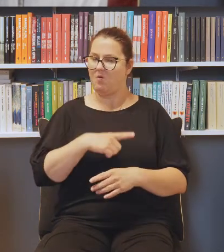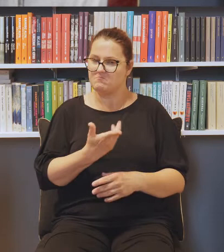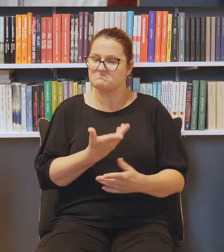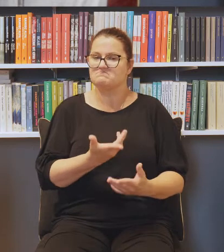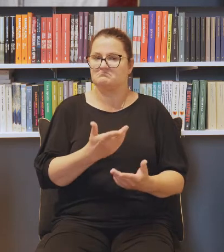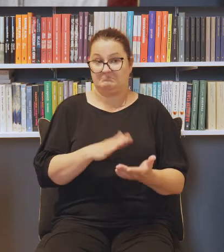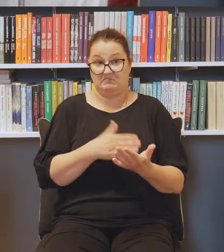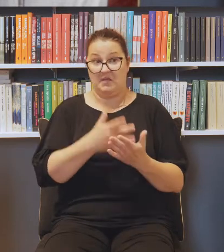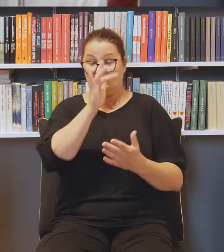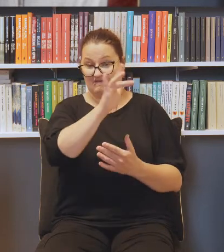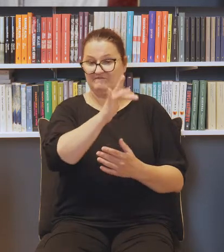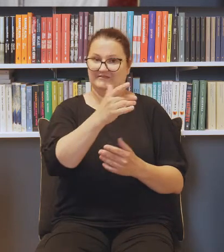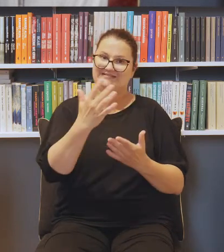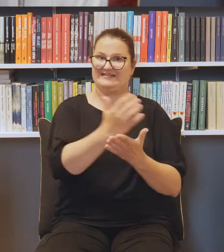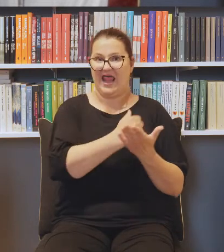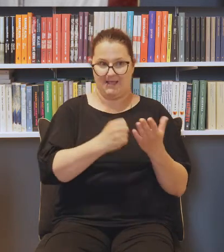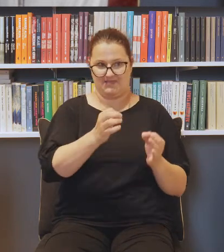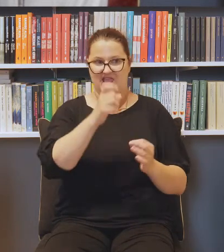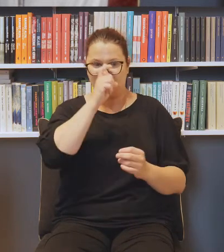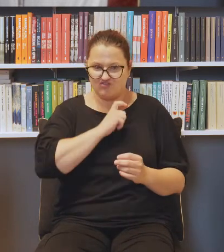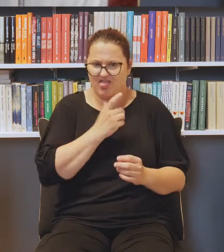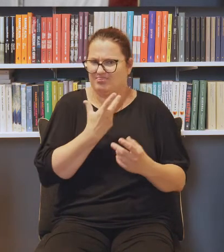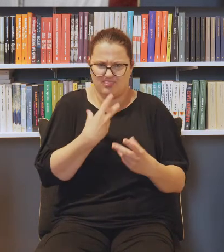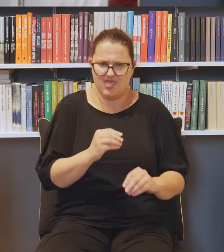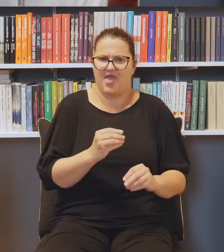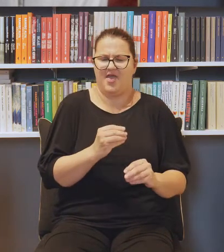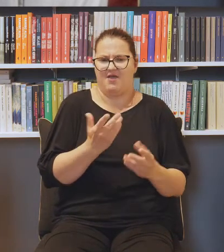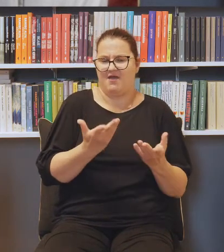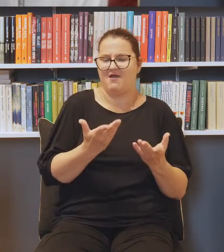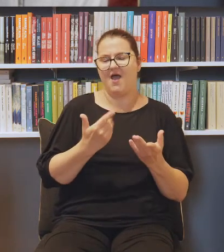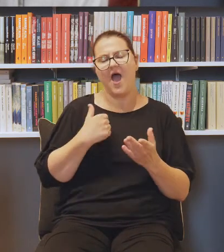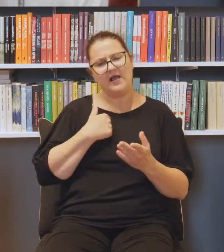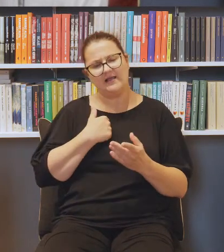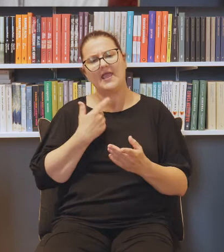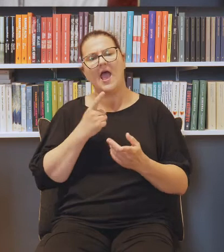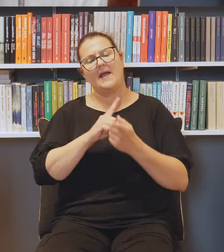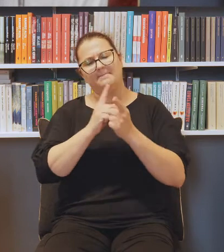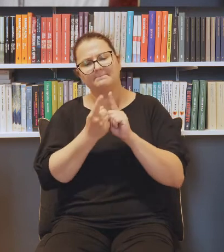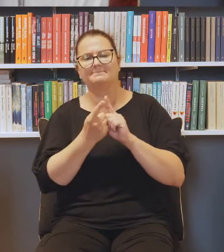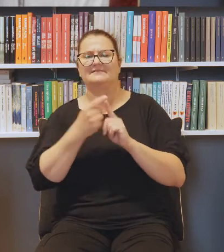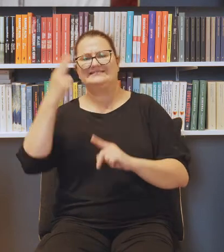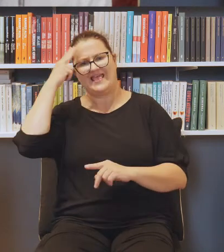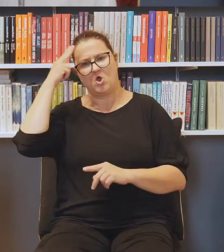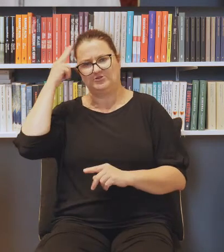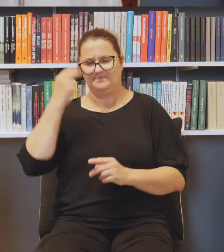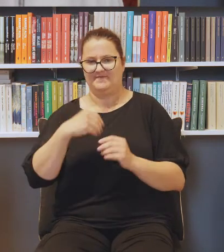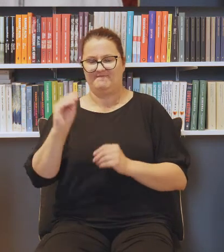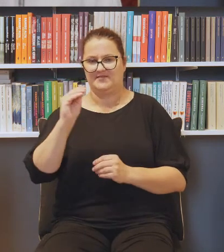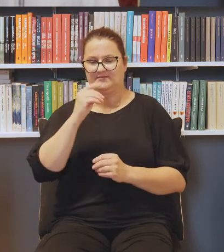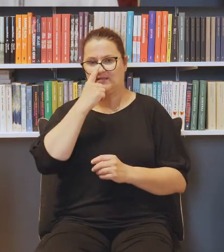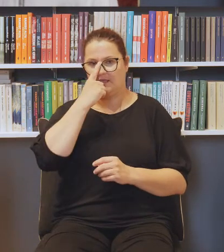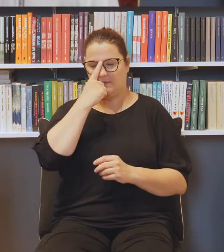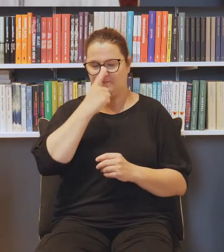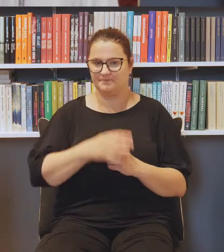Biedronce się zarabia teraz tak źle na przykład, ale bardziej operowałem takimi stereotypami,